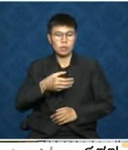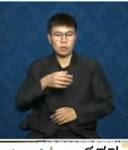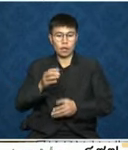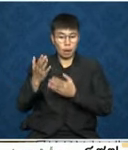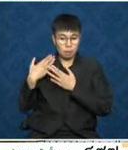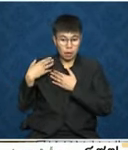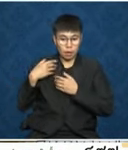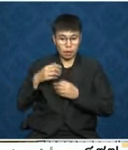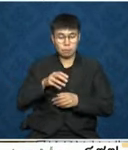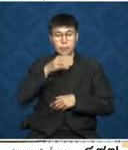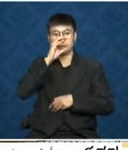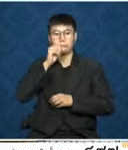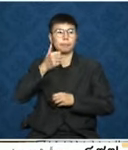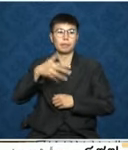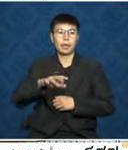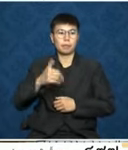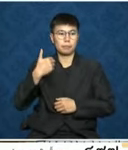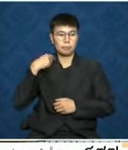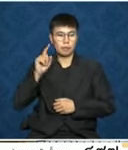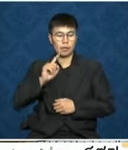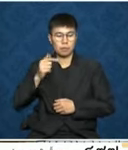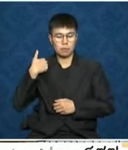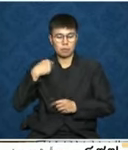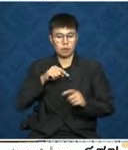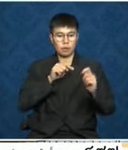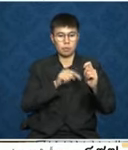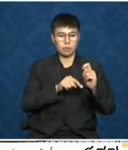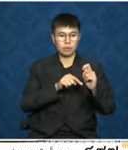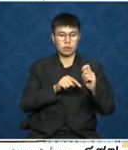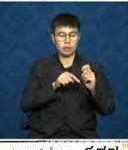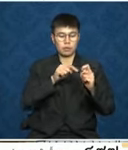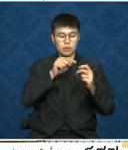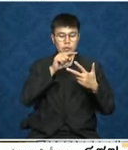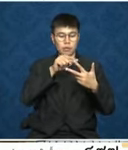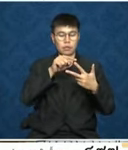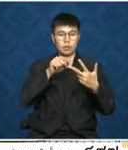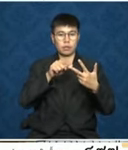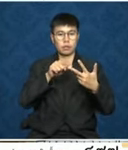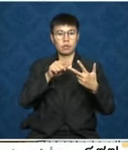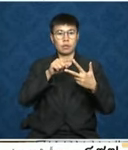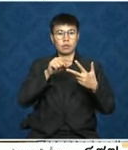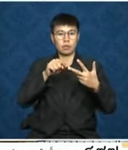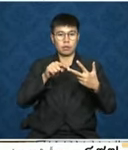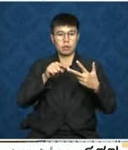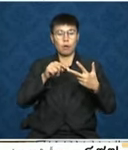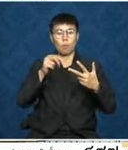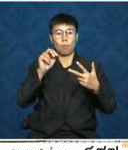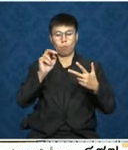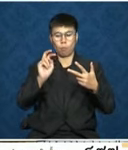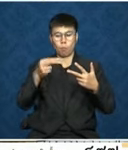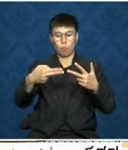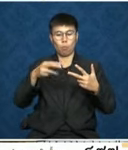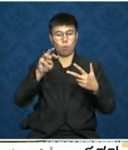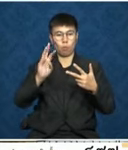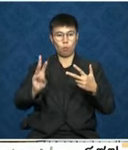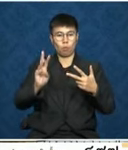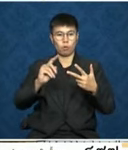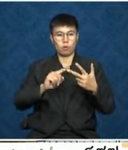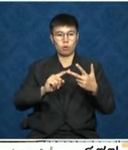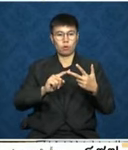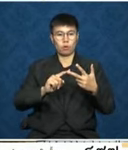ที่หมู่ 9ตำบลศรีสุขอำเภอจักรราชมีที่หมู่ 8ตำบลห้วยแคนอำเภอห้วยแถลงมีที่หมู่ 6ตำบลตลาดไทรอำเภอชุมพวง